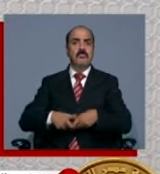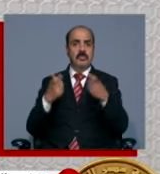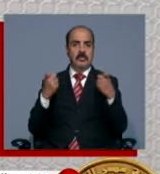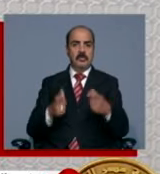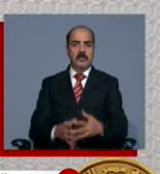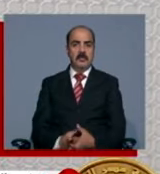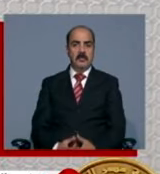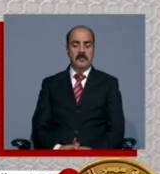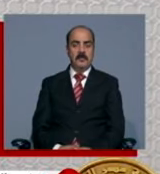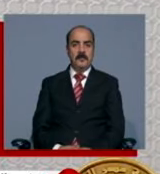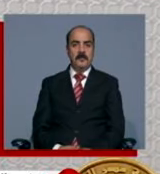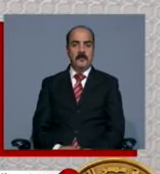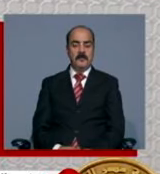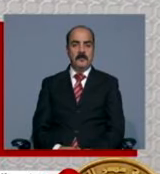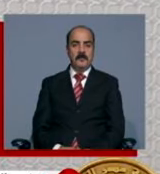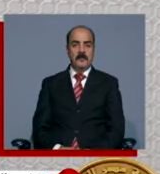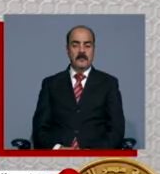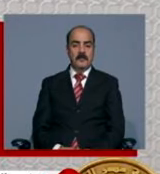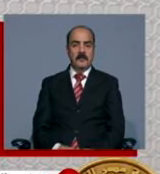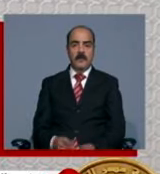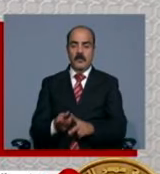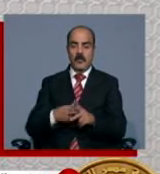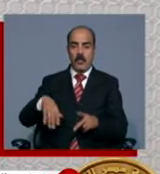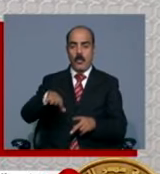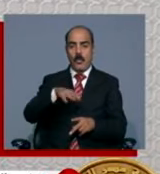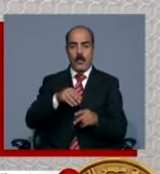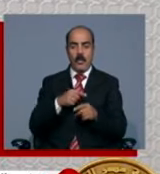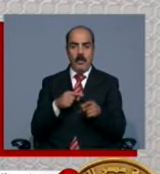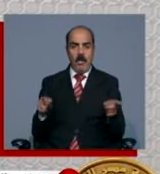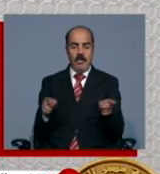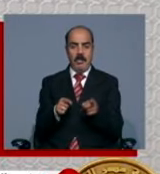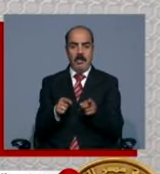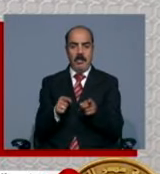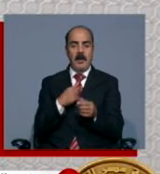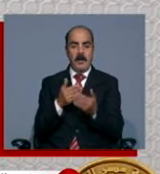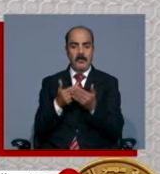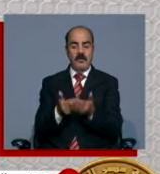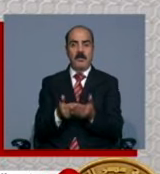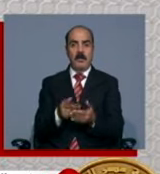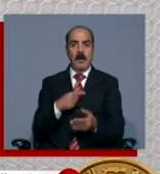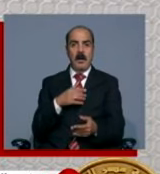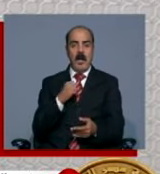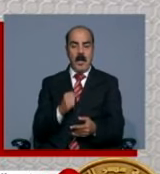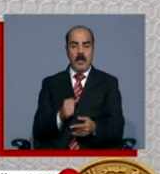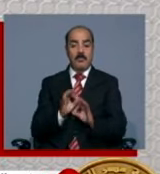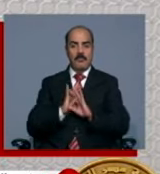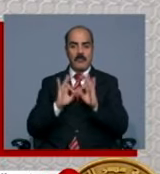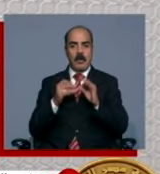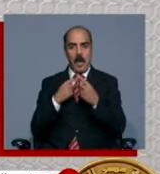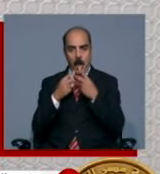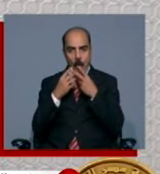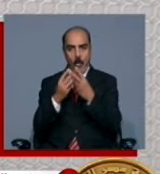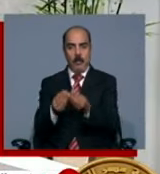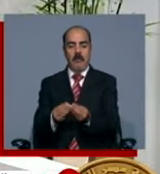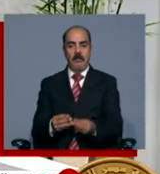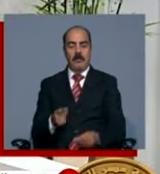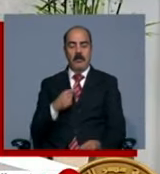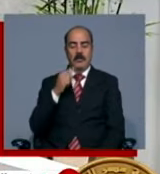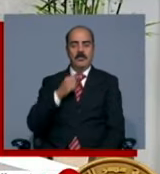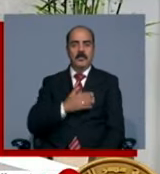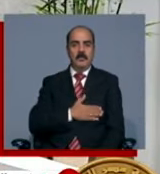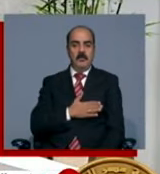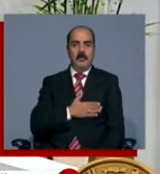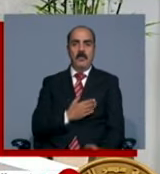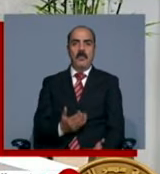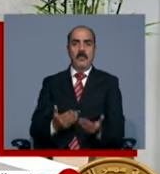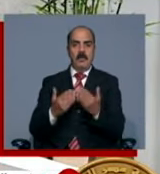سكانها. السادة الحضور، ختاما فإنني أغتنم هذه الفرصة لأعرب عن أصدق